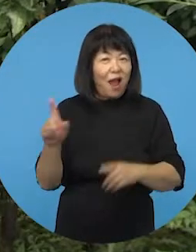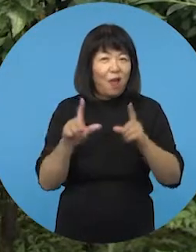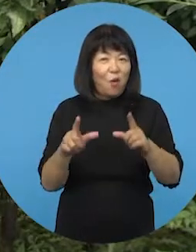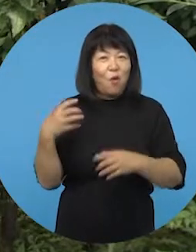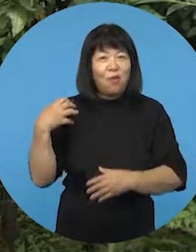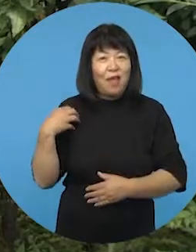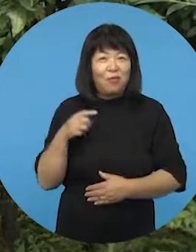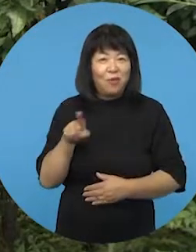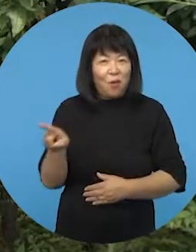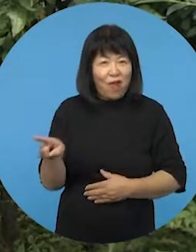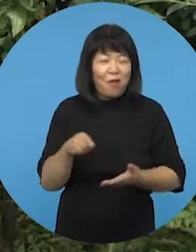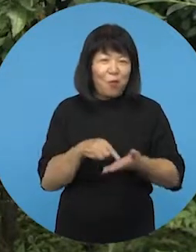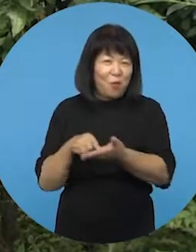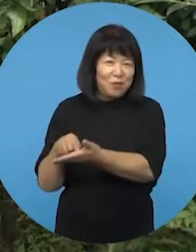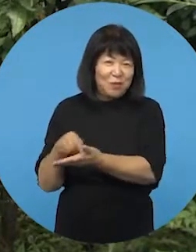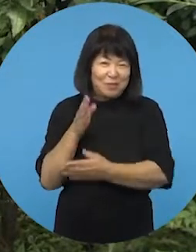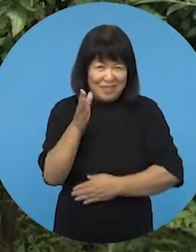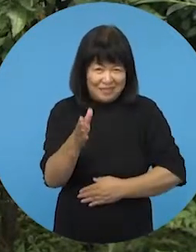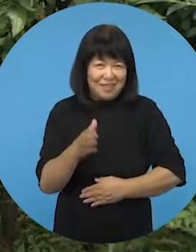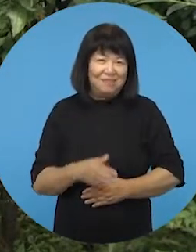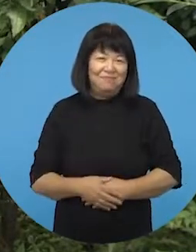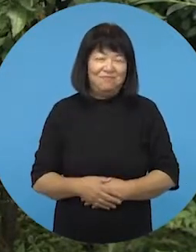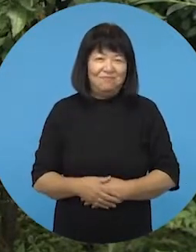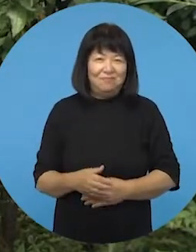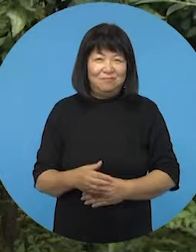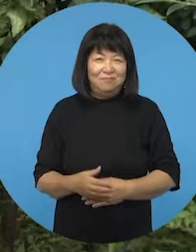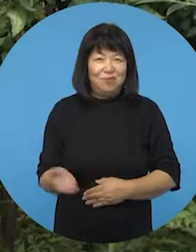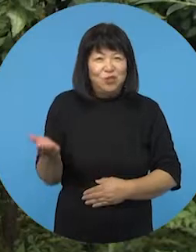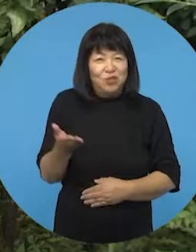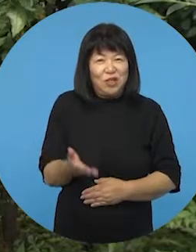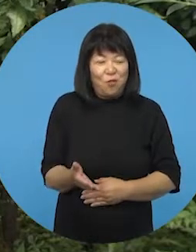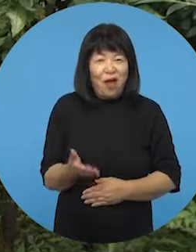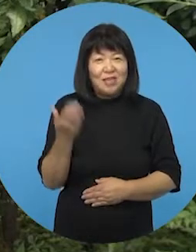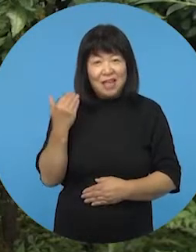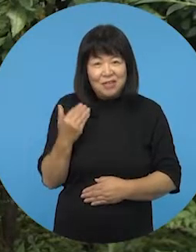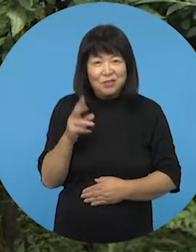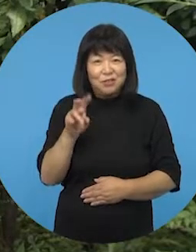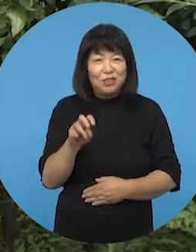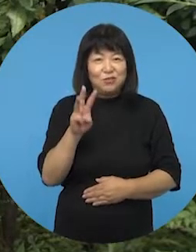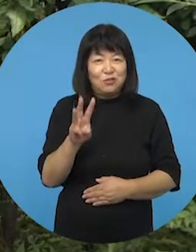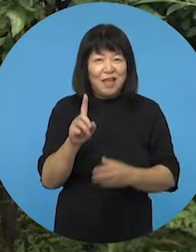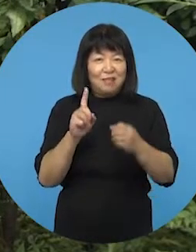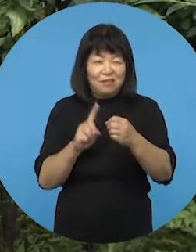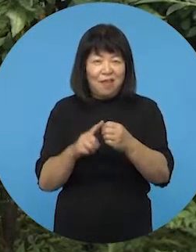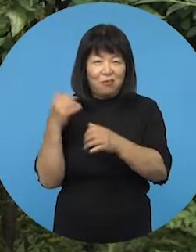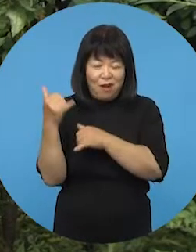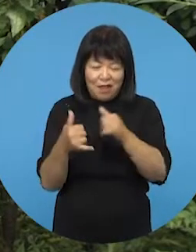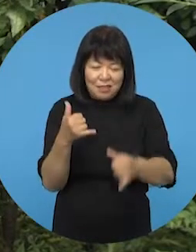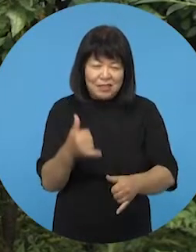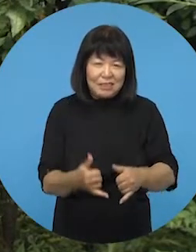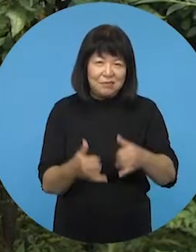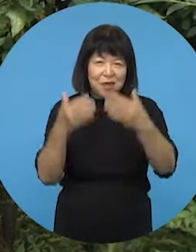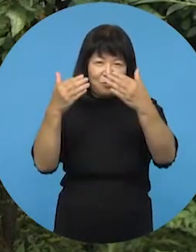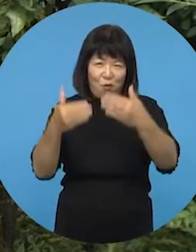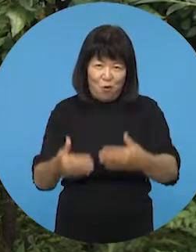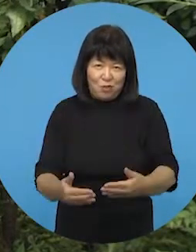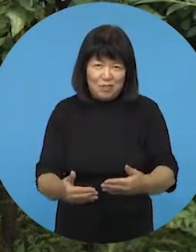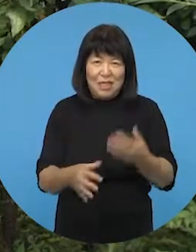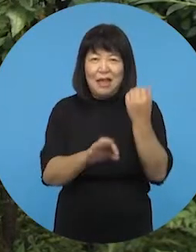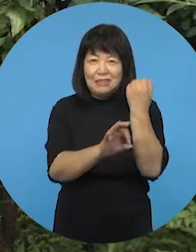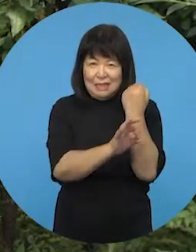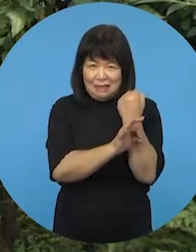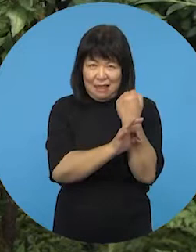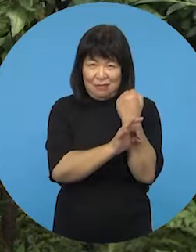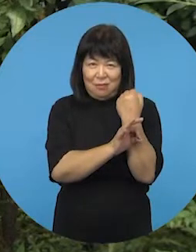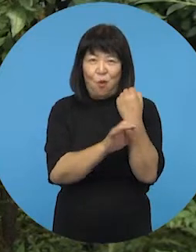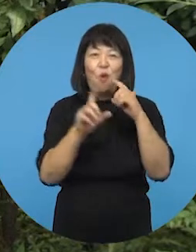へお申し込みください。続いては、先日23年の歴史に幕を下ろした伊勢丹府